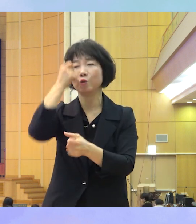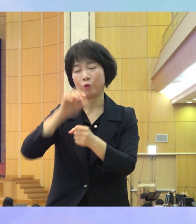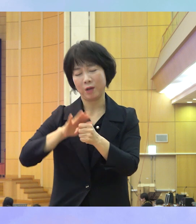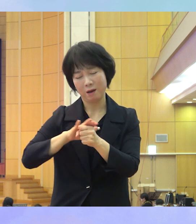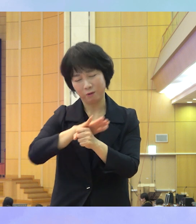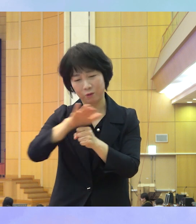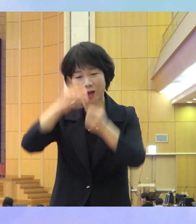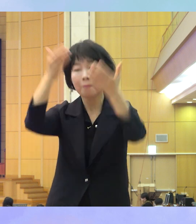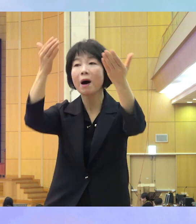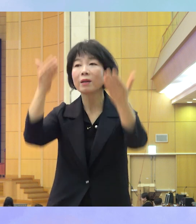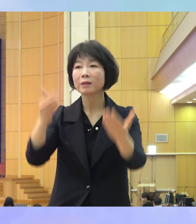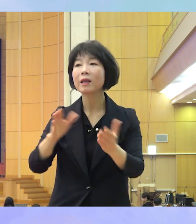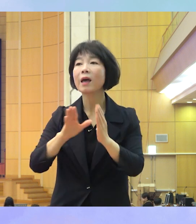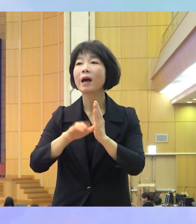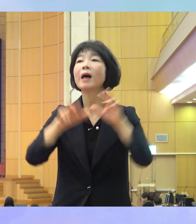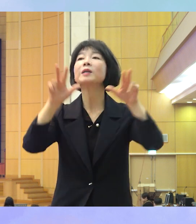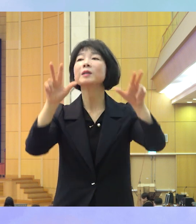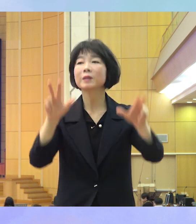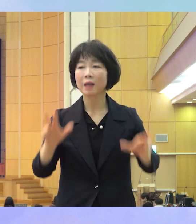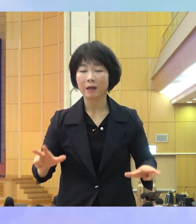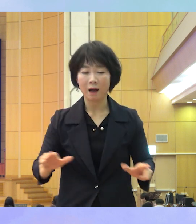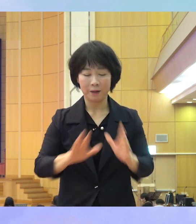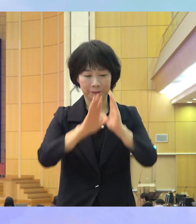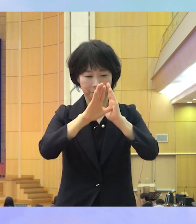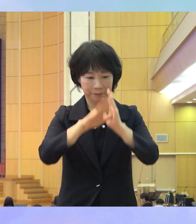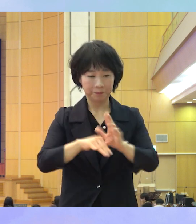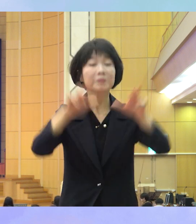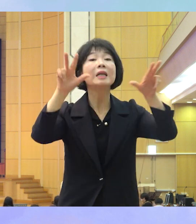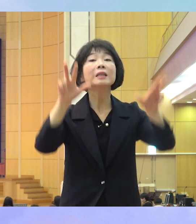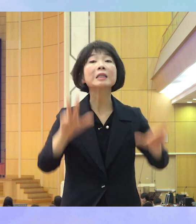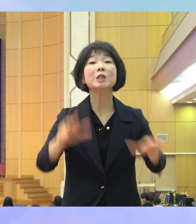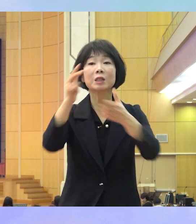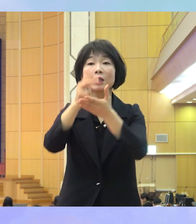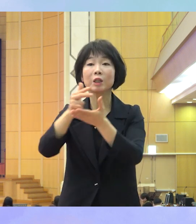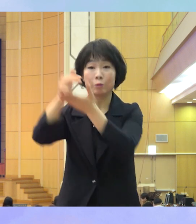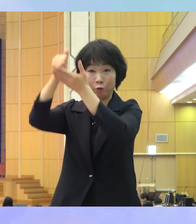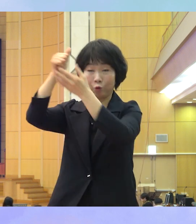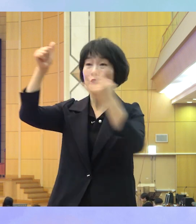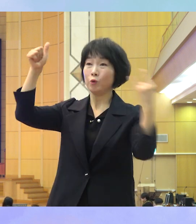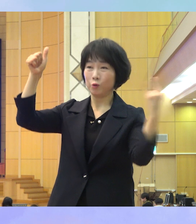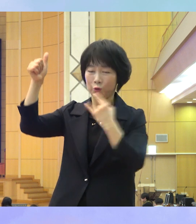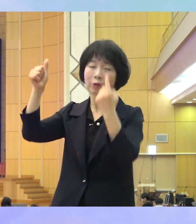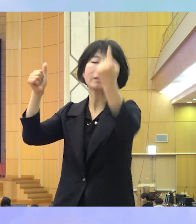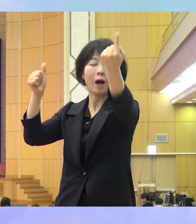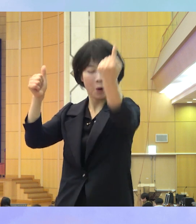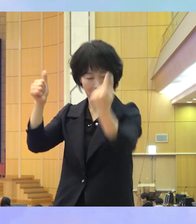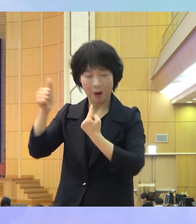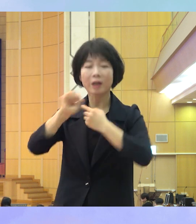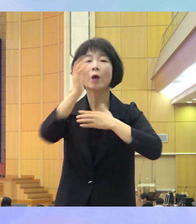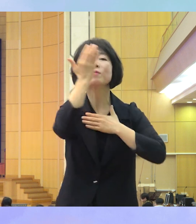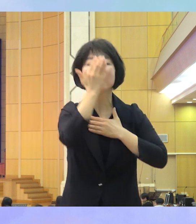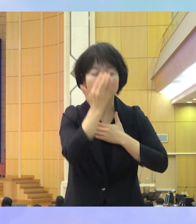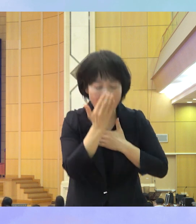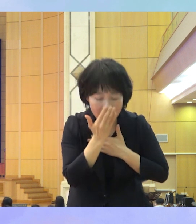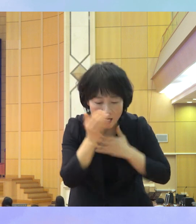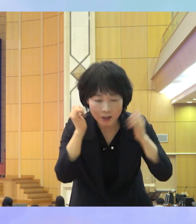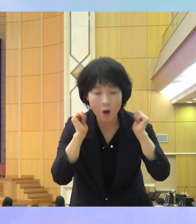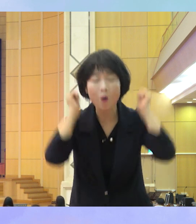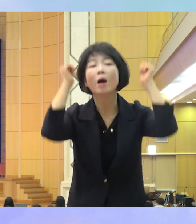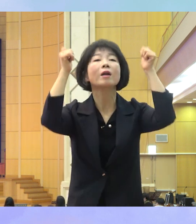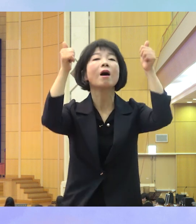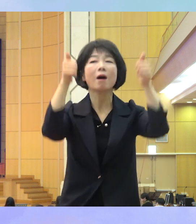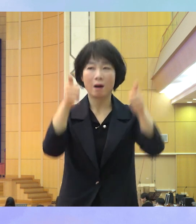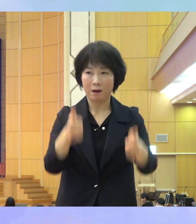이때라 주의 긍휼 받을 때가 이때라. 지금 주께 나와